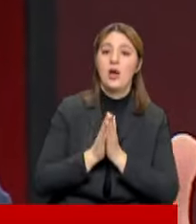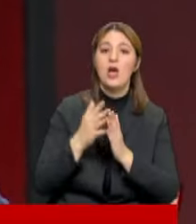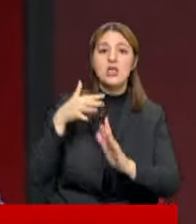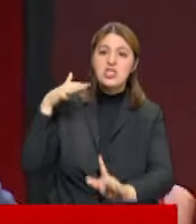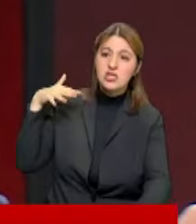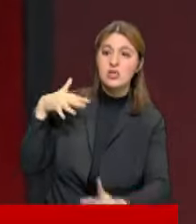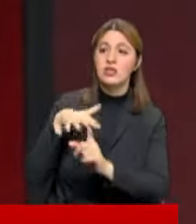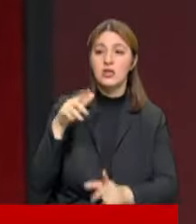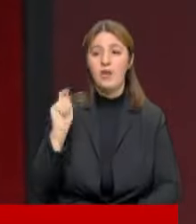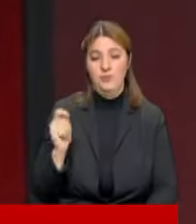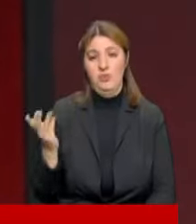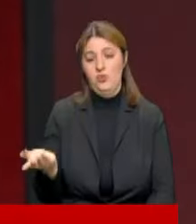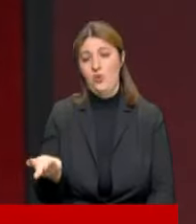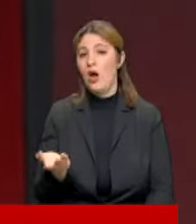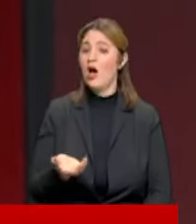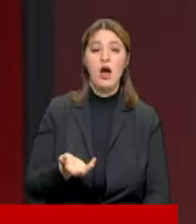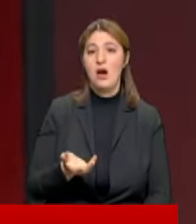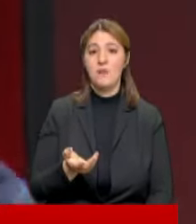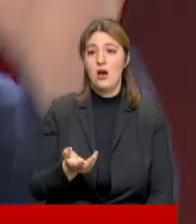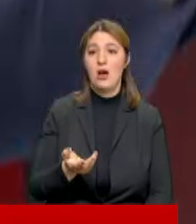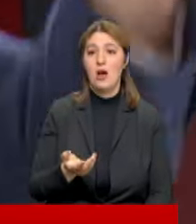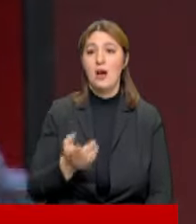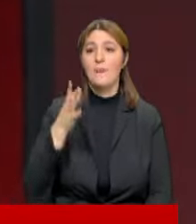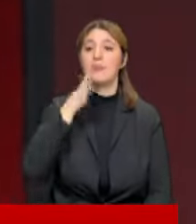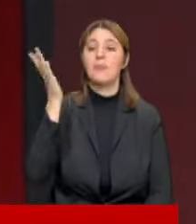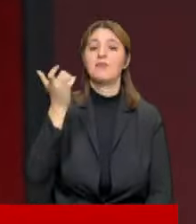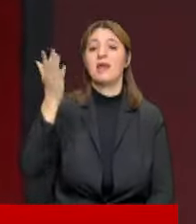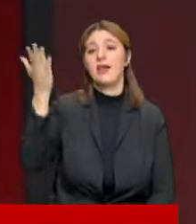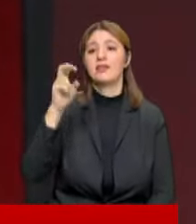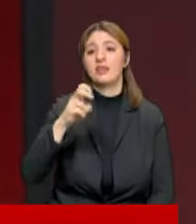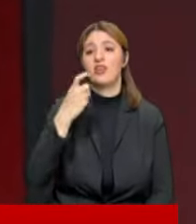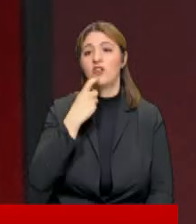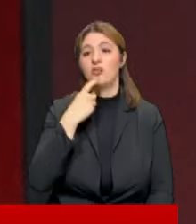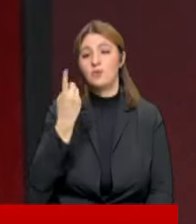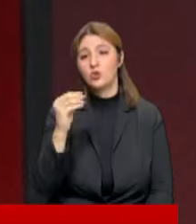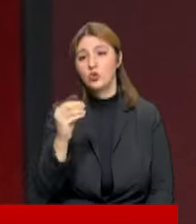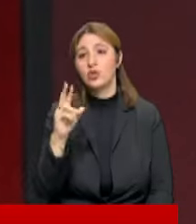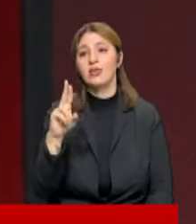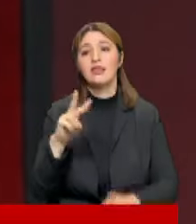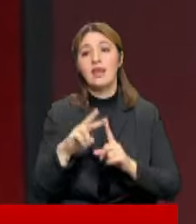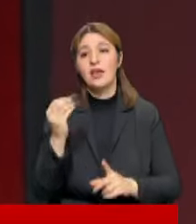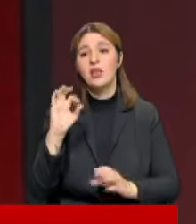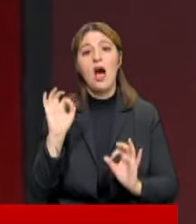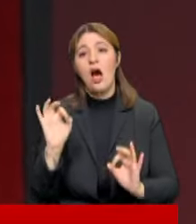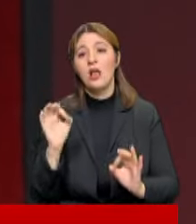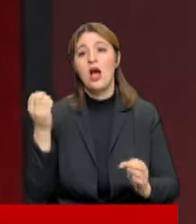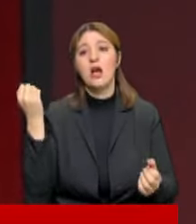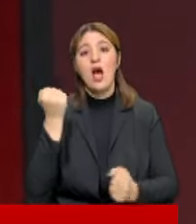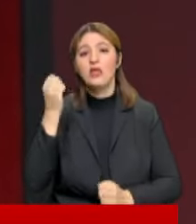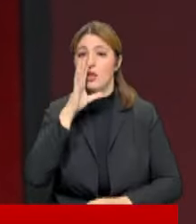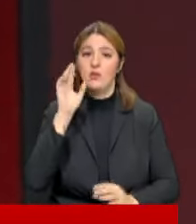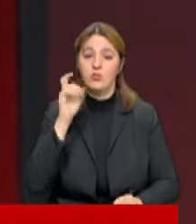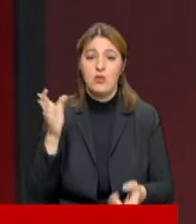ediliyor linç ediliyor ama Bilmem n de 8 yaşındaki bir çocuk Narin hala katili